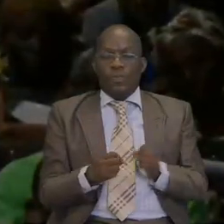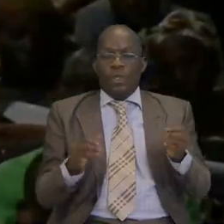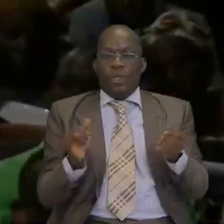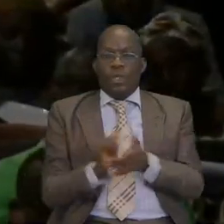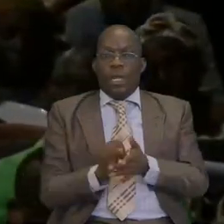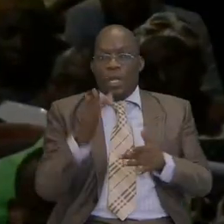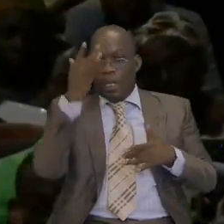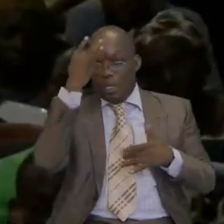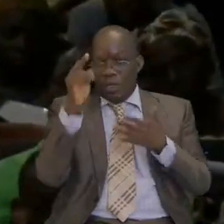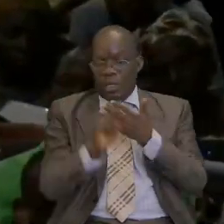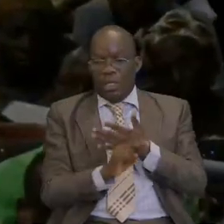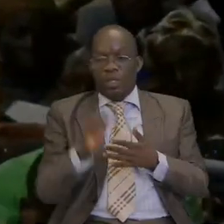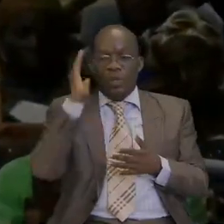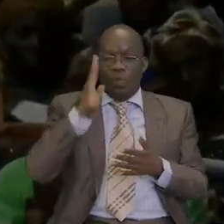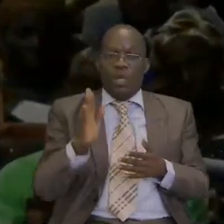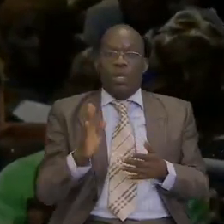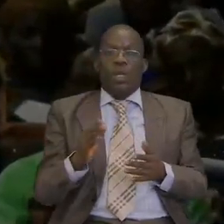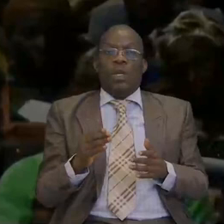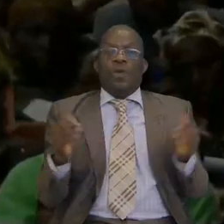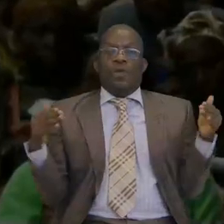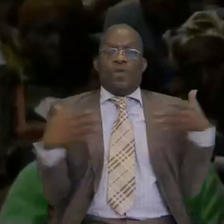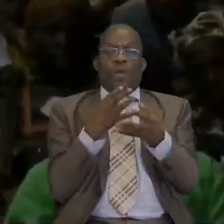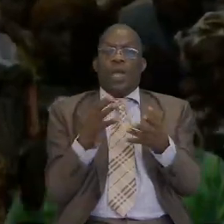Cette maladie va trembler et quittera.